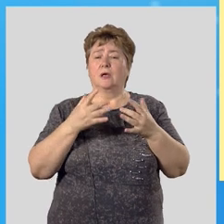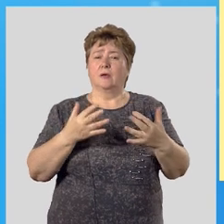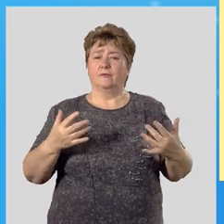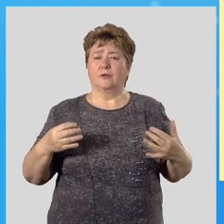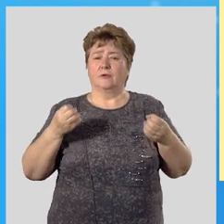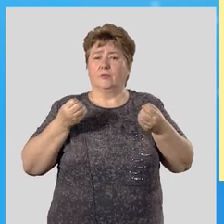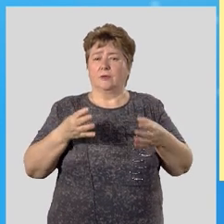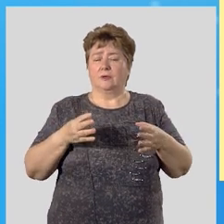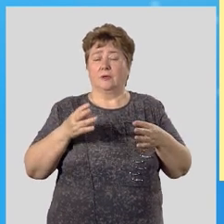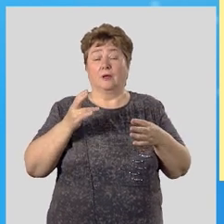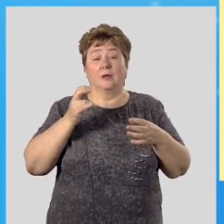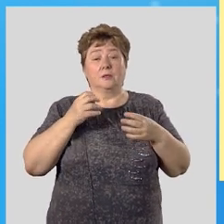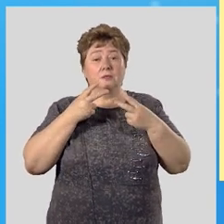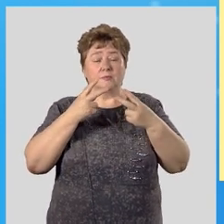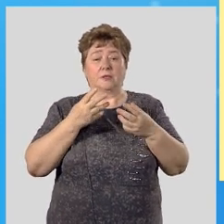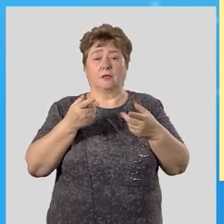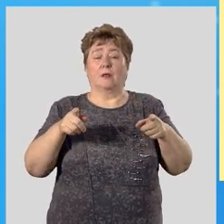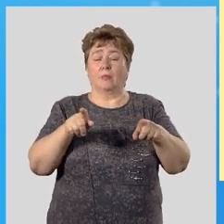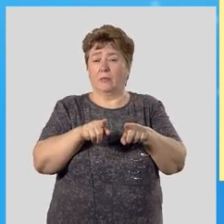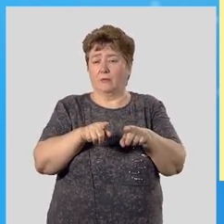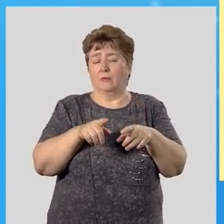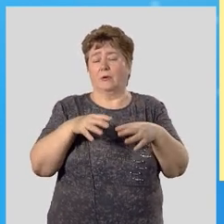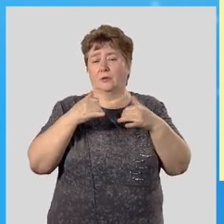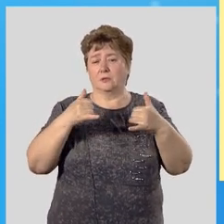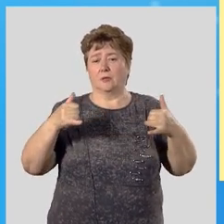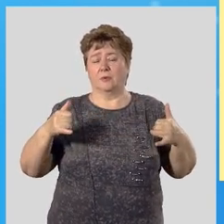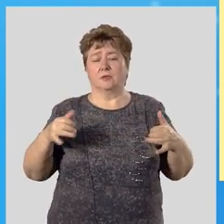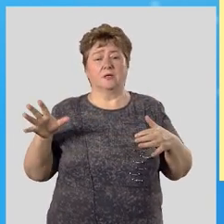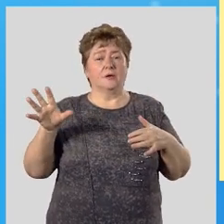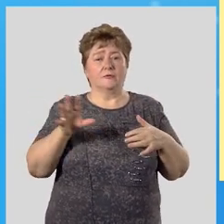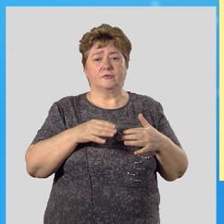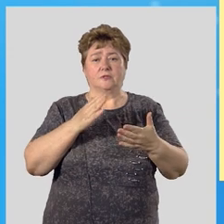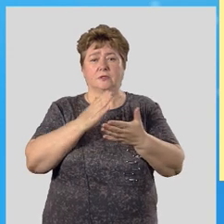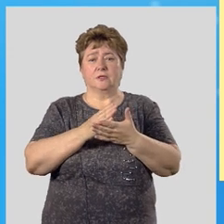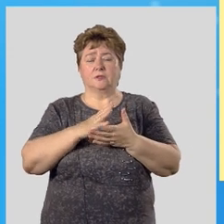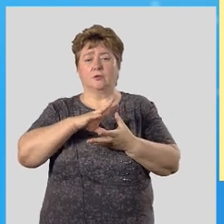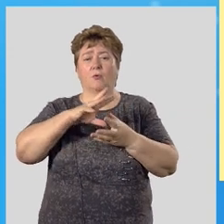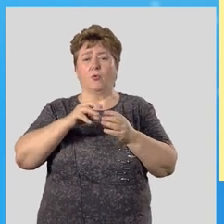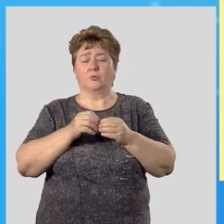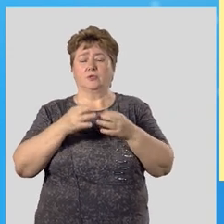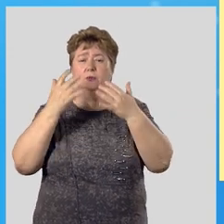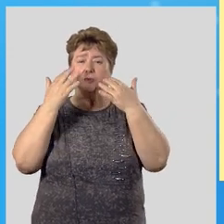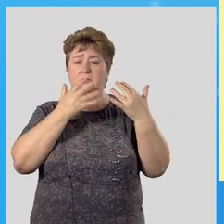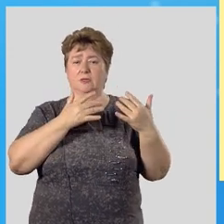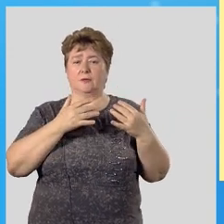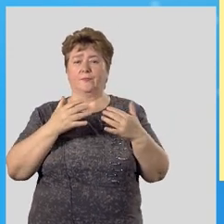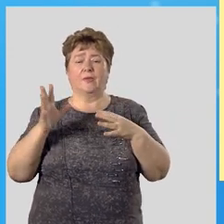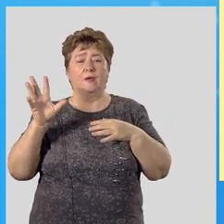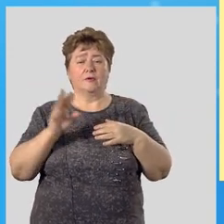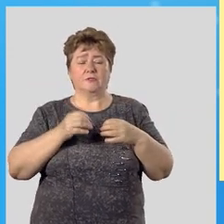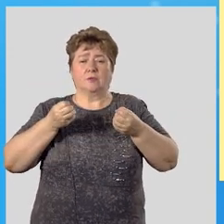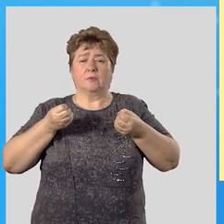простейших. Несмотря на такое разнообразие, все они имеют общие признаки.